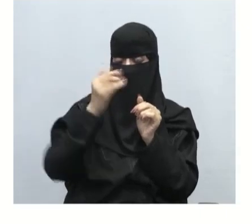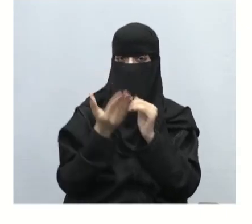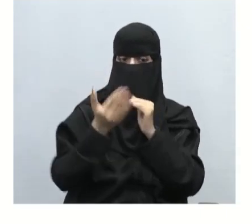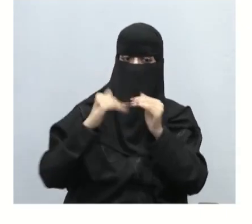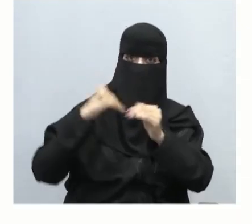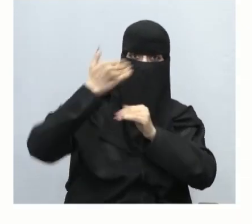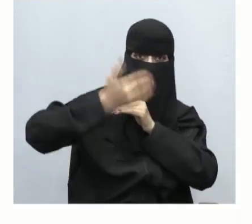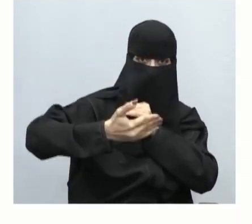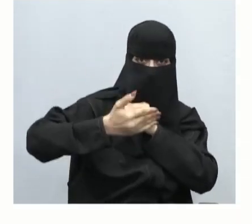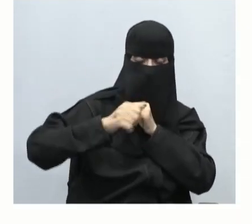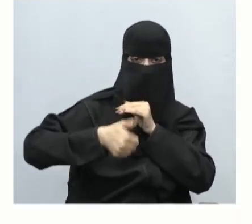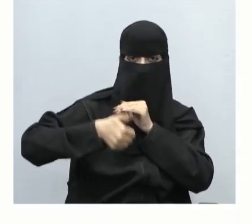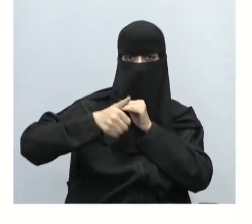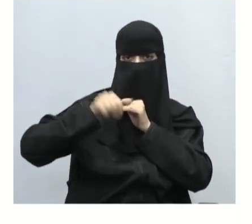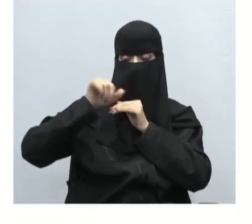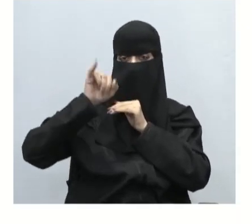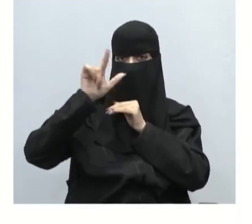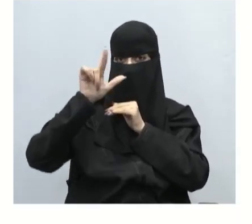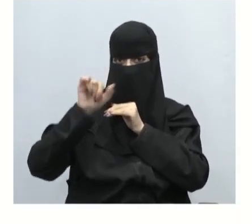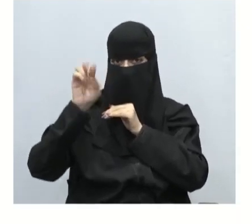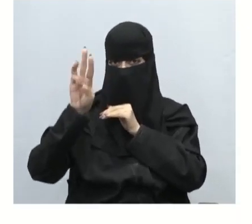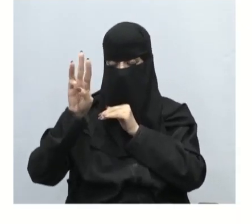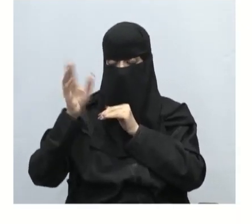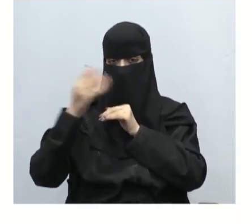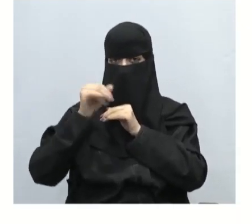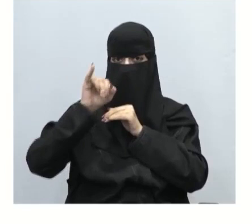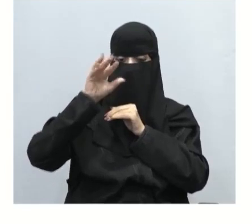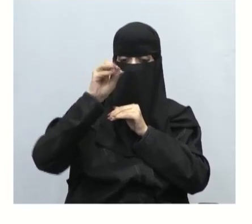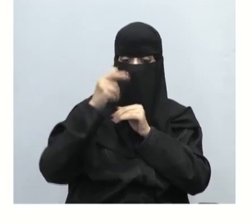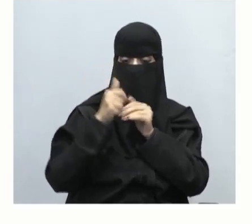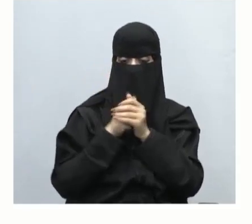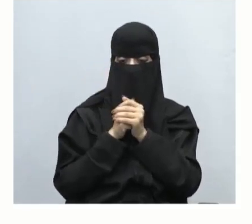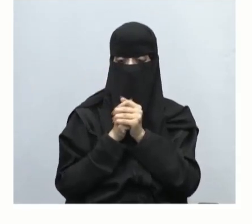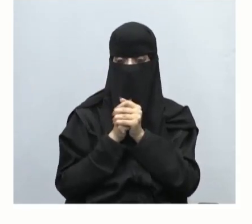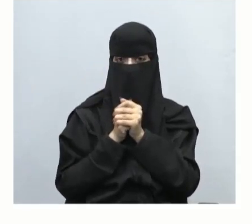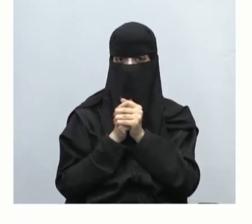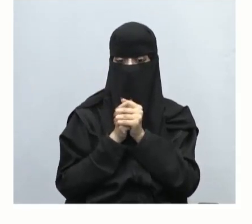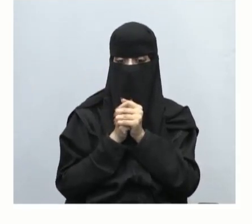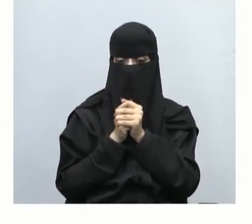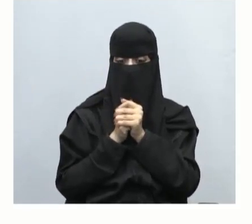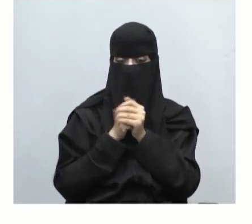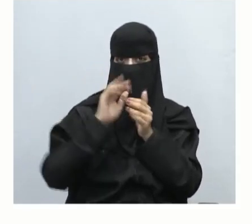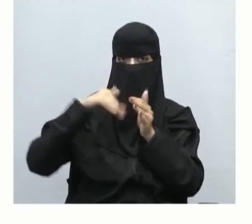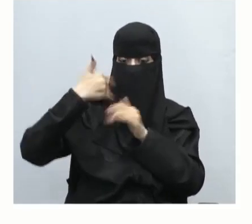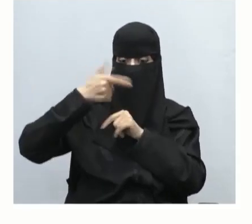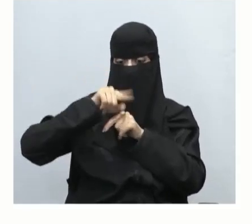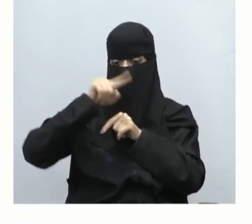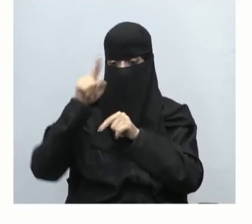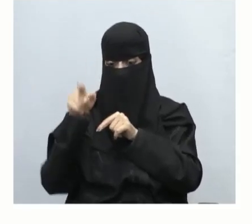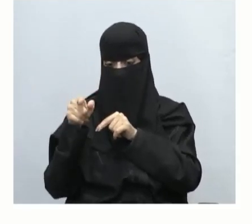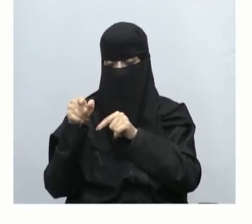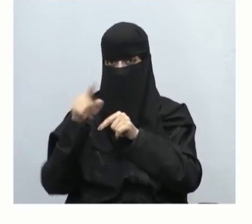ومهند اذا مهند هنا اسامه ترتيبه في السباق بعد كل من